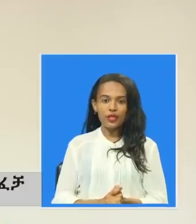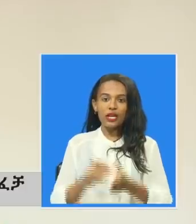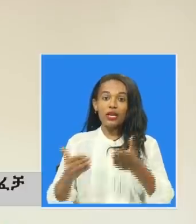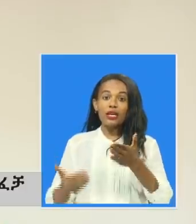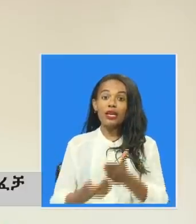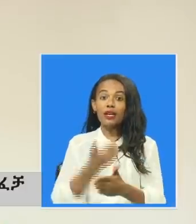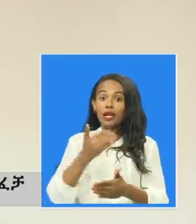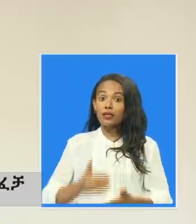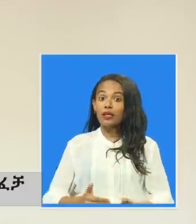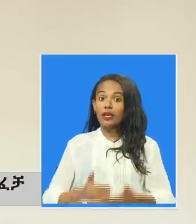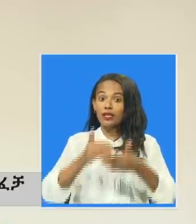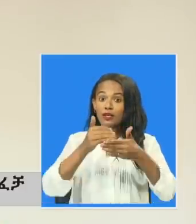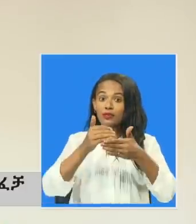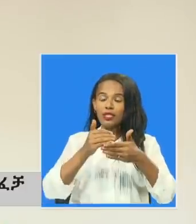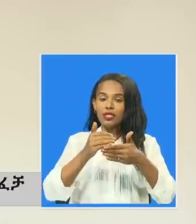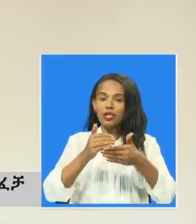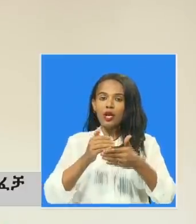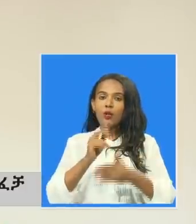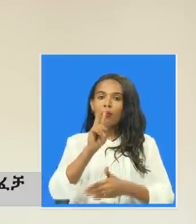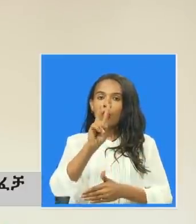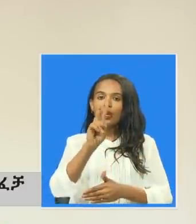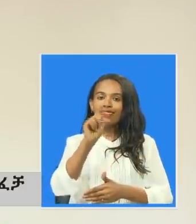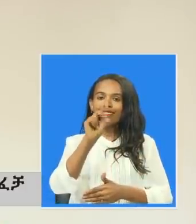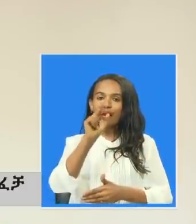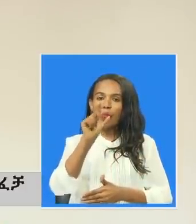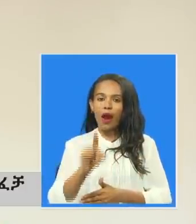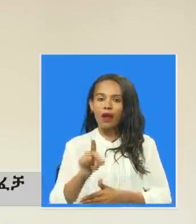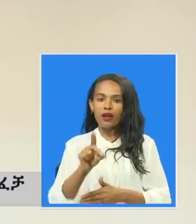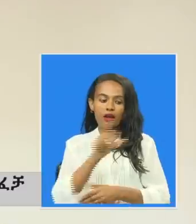የህዳሴው ግድብን በሁለት ተርባይን